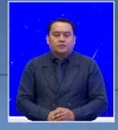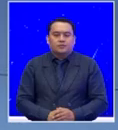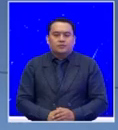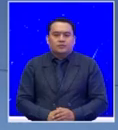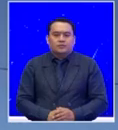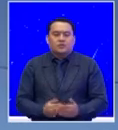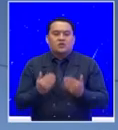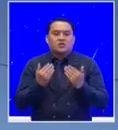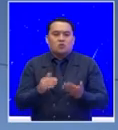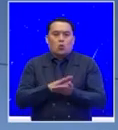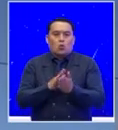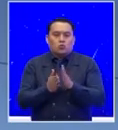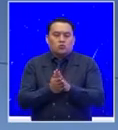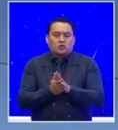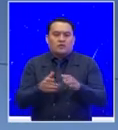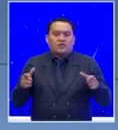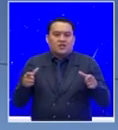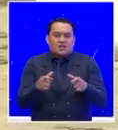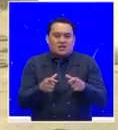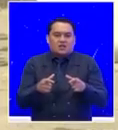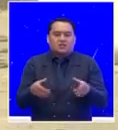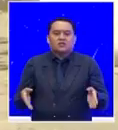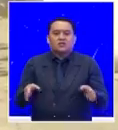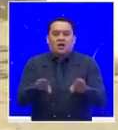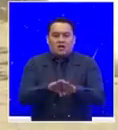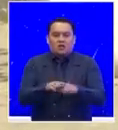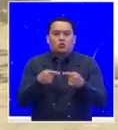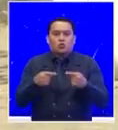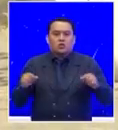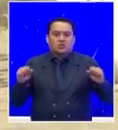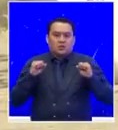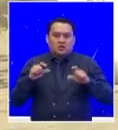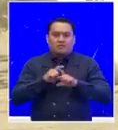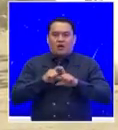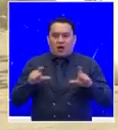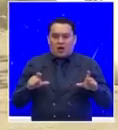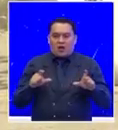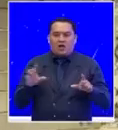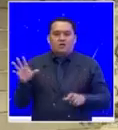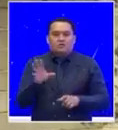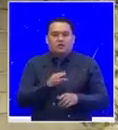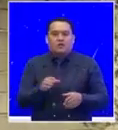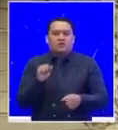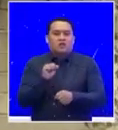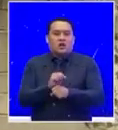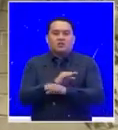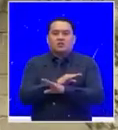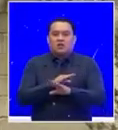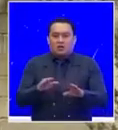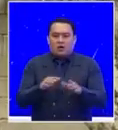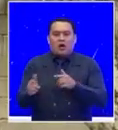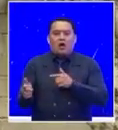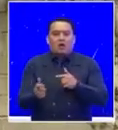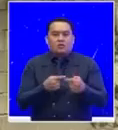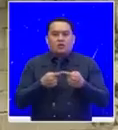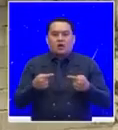Однако сейчас в условиях пандемии зал, где тренировался атлет, закрыли, как и другие спортивные объекты. Однако эта весть не остановила ветерана спорта, ведь готовиться